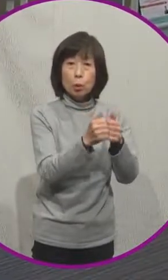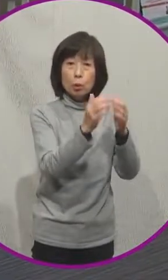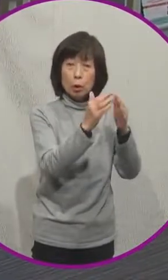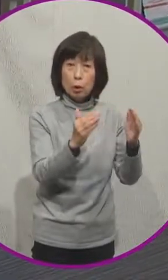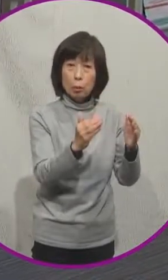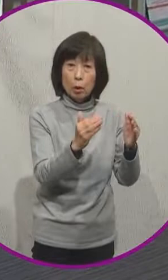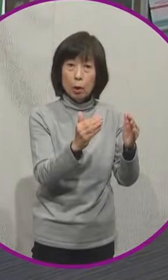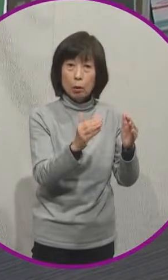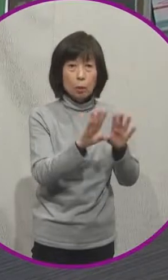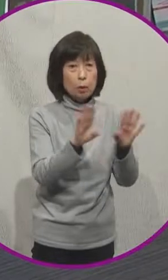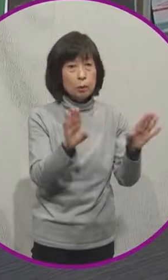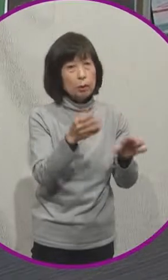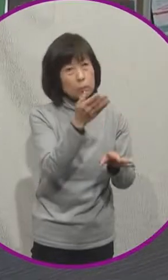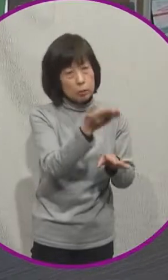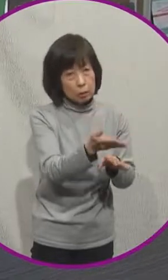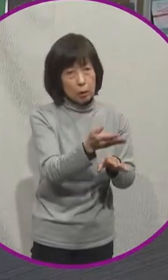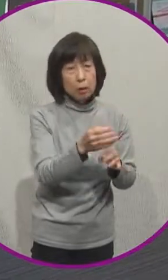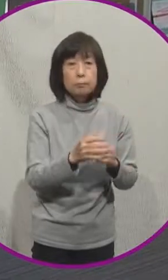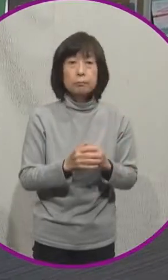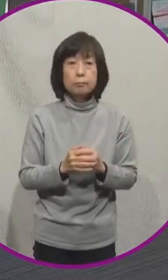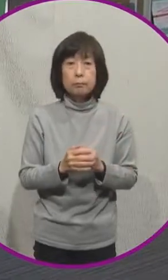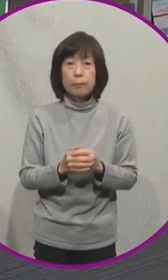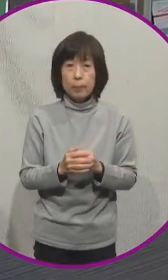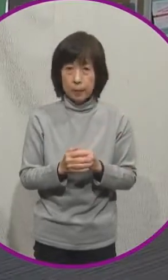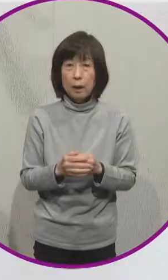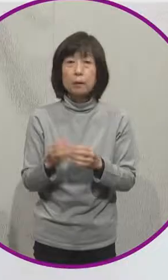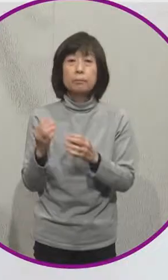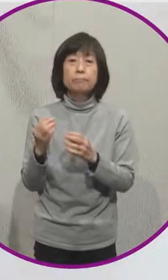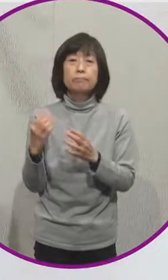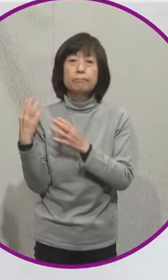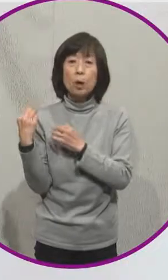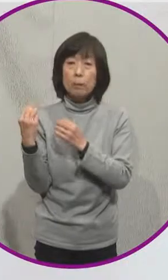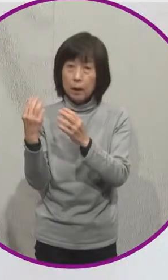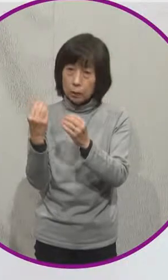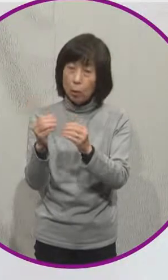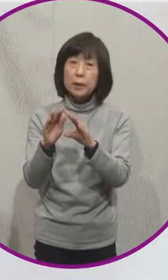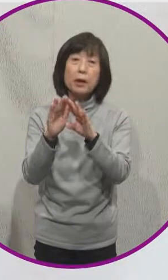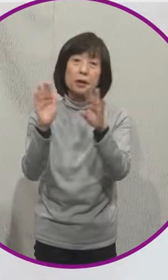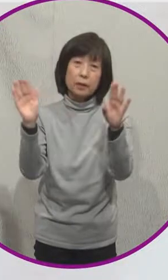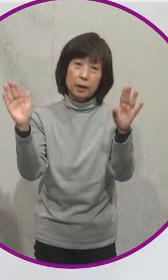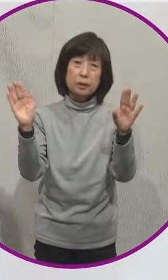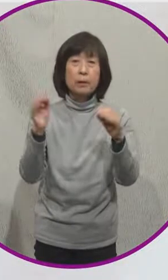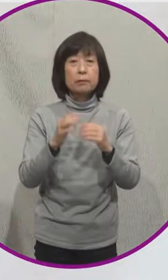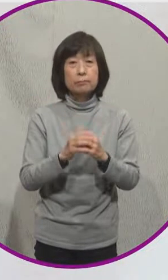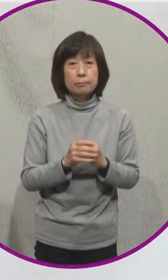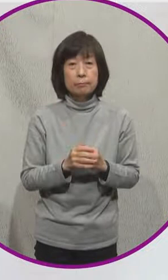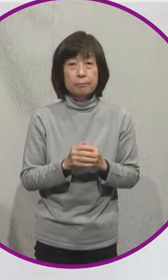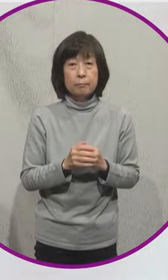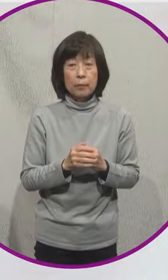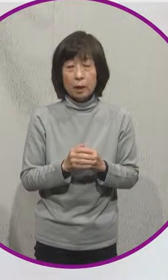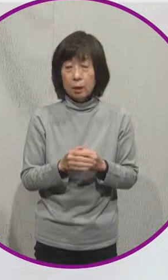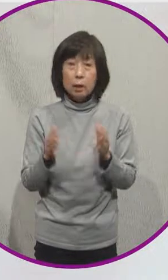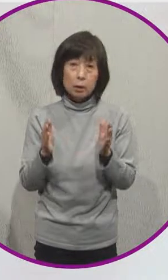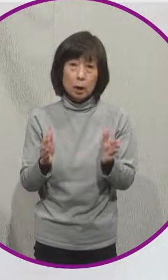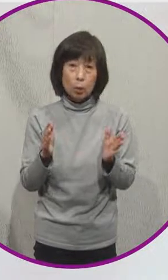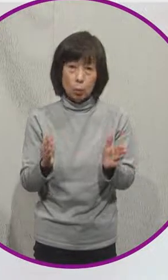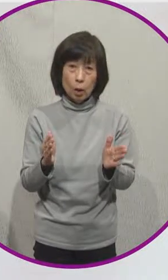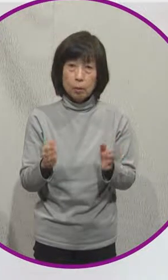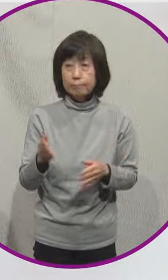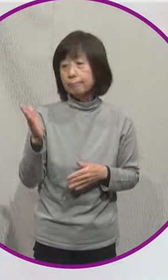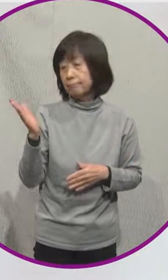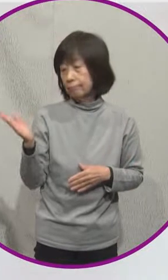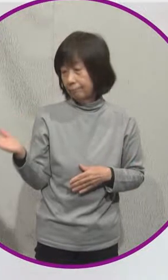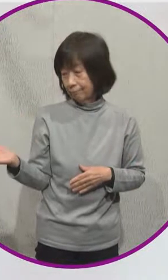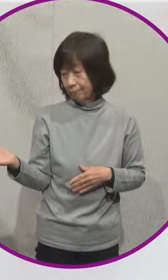会は開催されるんでしょうかはいこれまで通り開催いたしません期間は2月16